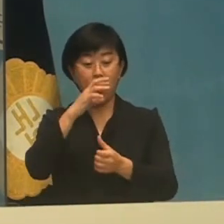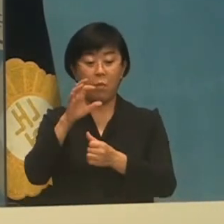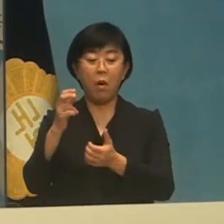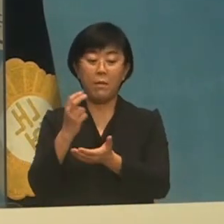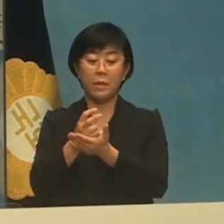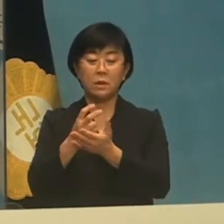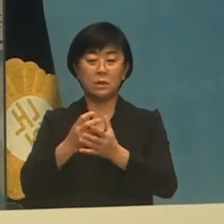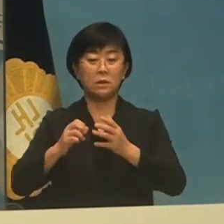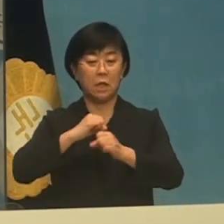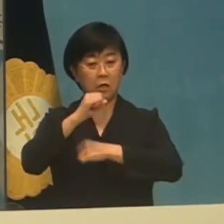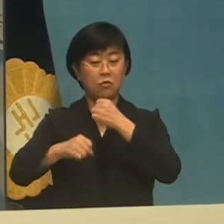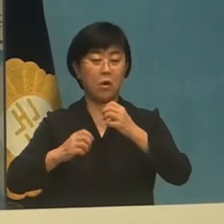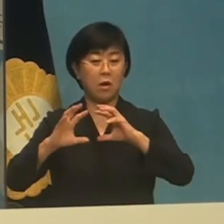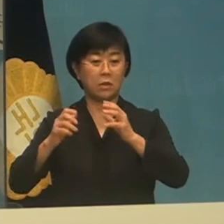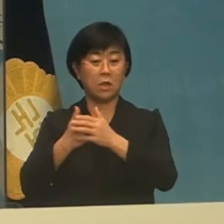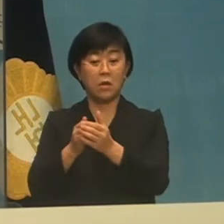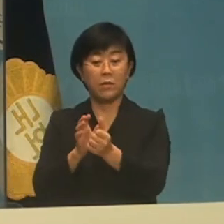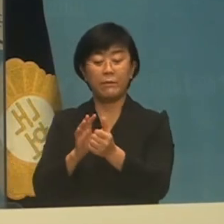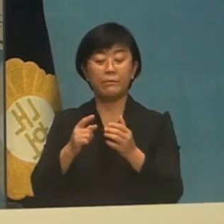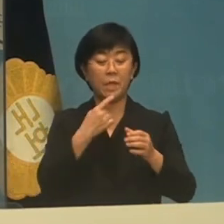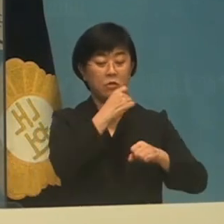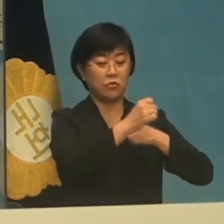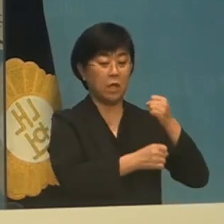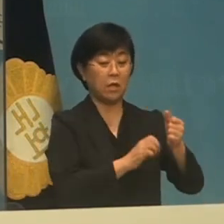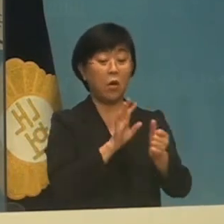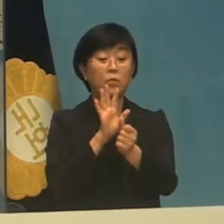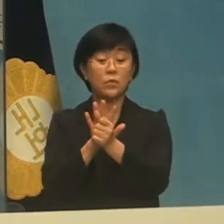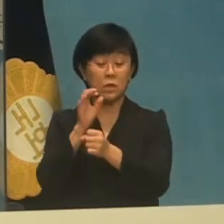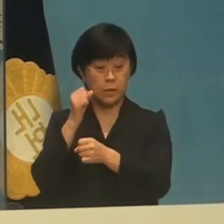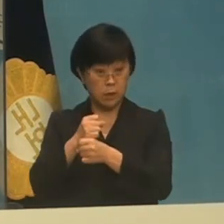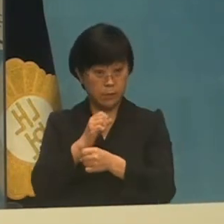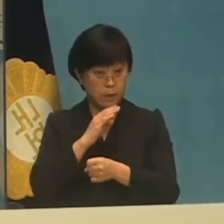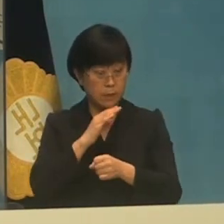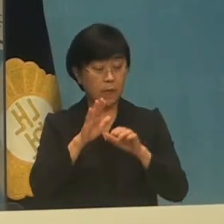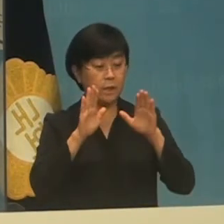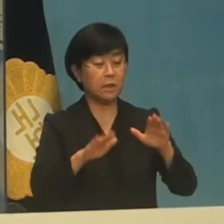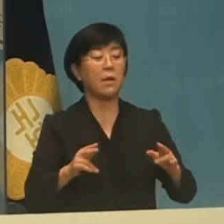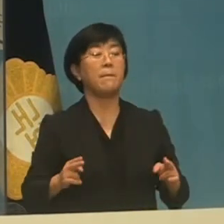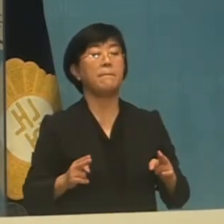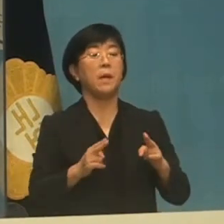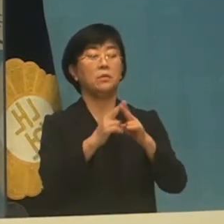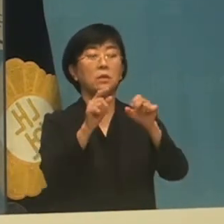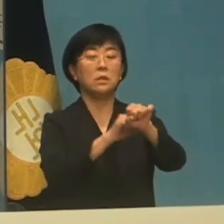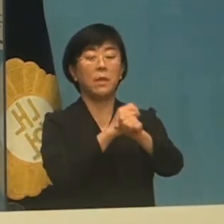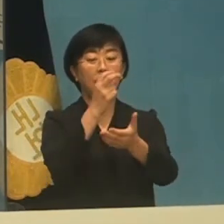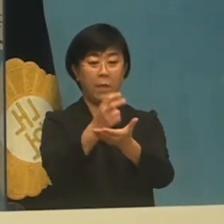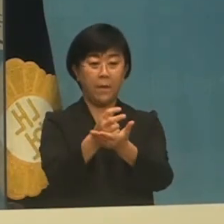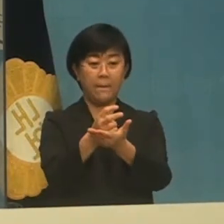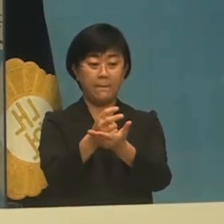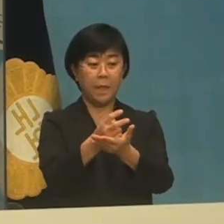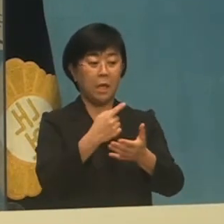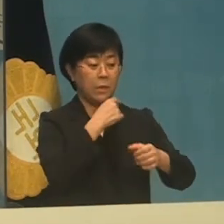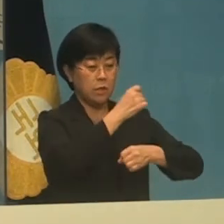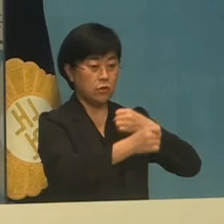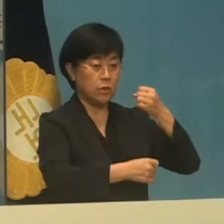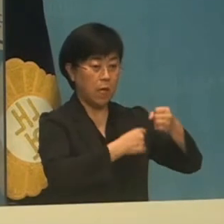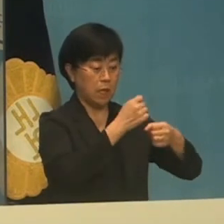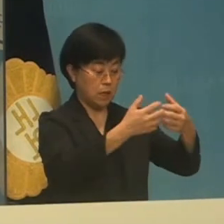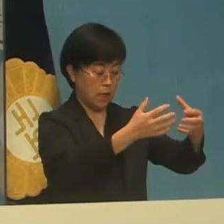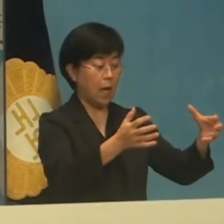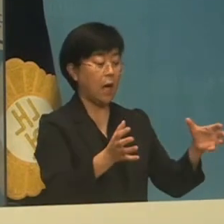주도하고 민주당 의원들이 협조하여 만들어졌지만 지금 이 반도체 특별법은 민주당이